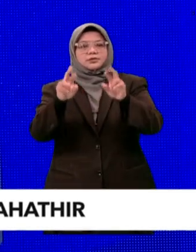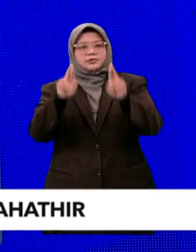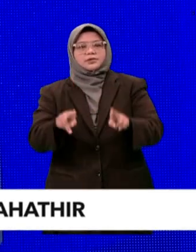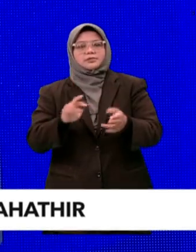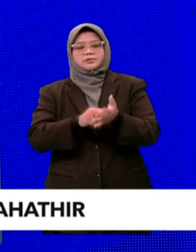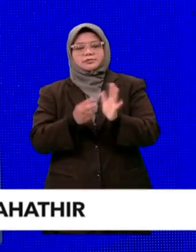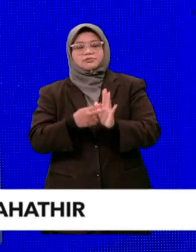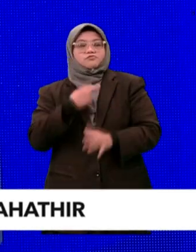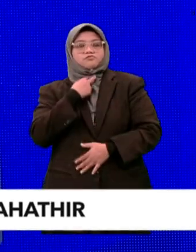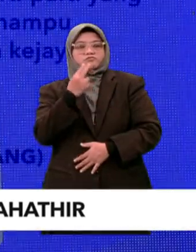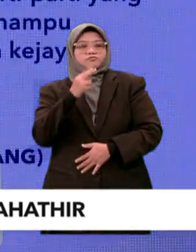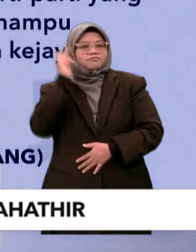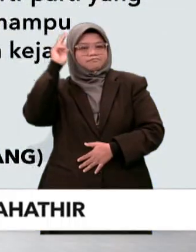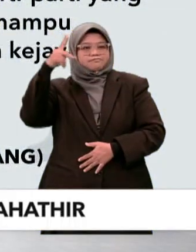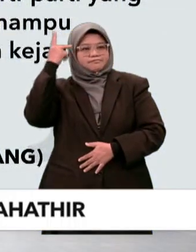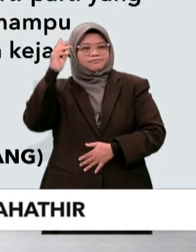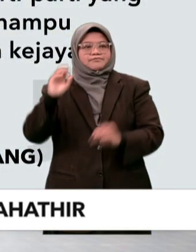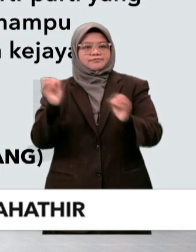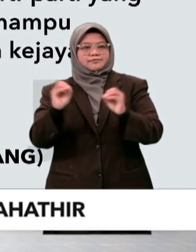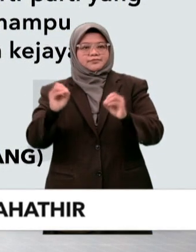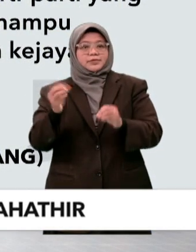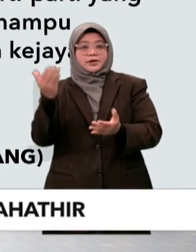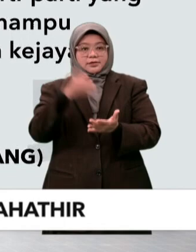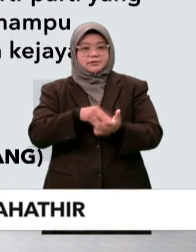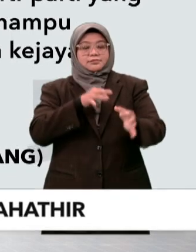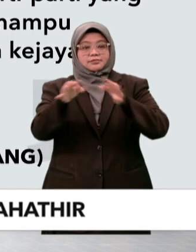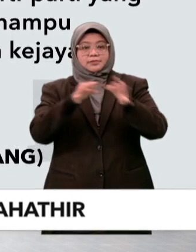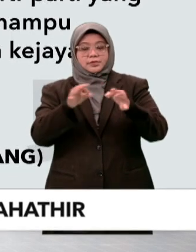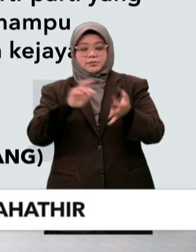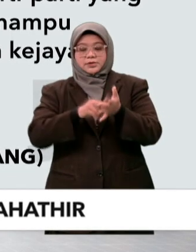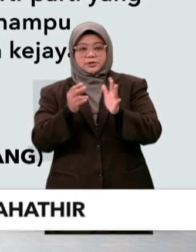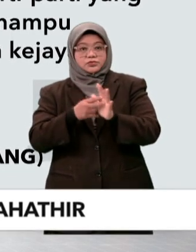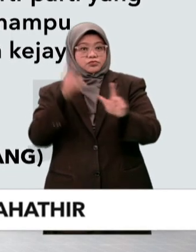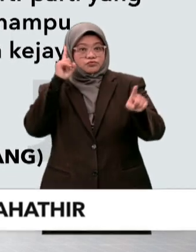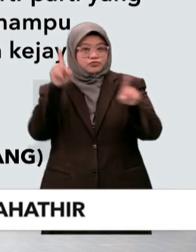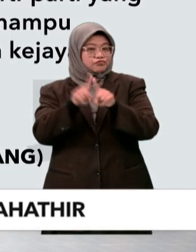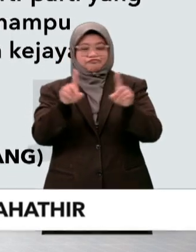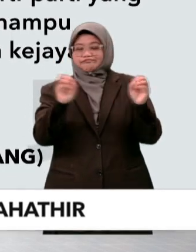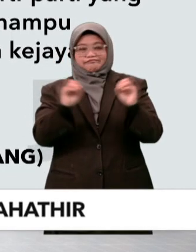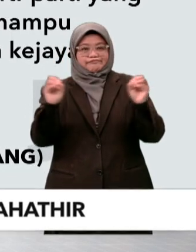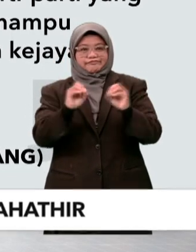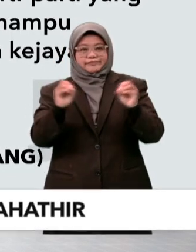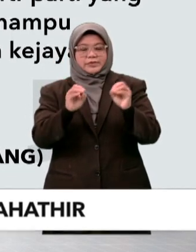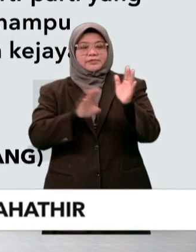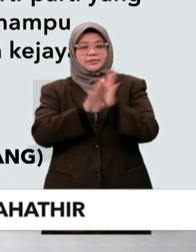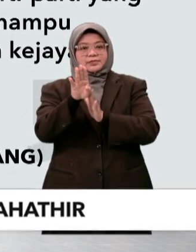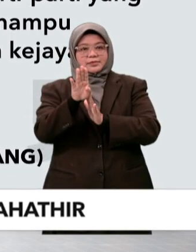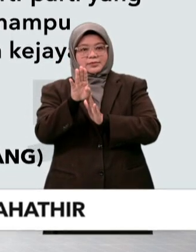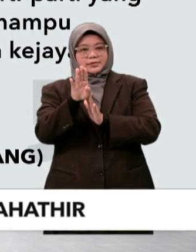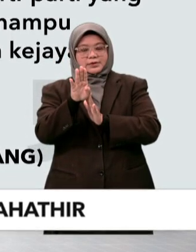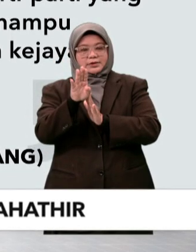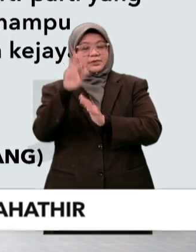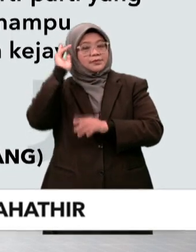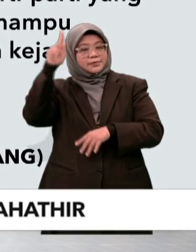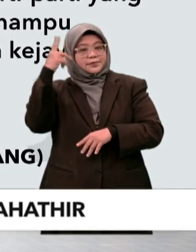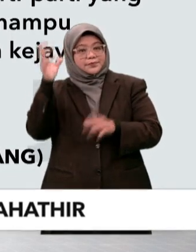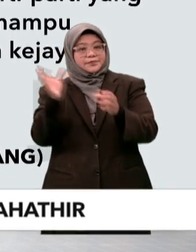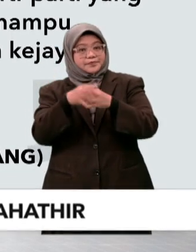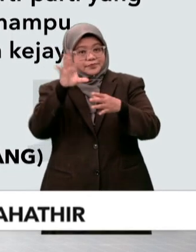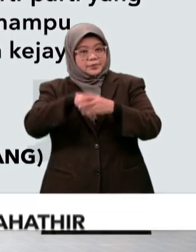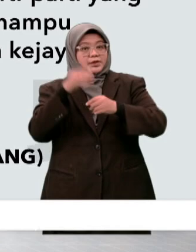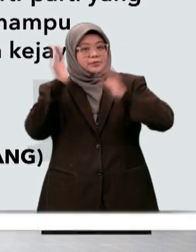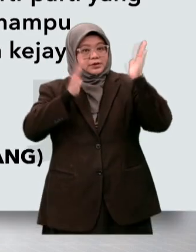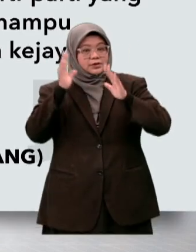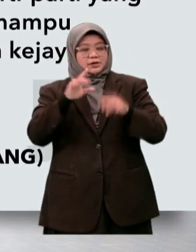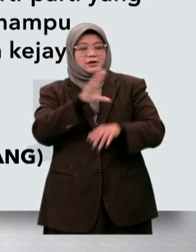tidak bersuara dalam politik beliau menjelaskan mereka tidak setuju dengan perkembangan politik dalam negara Dan menepati tidak ada satupun